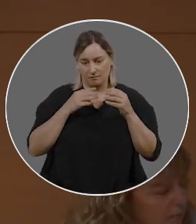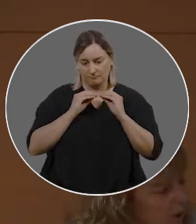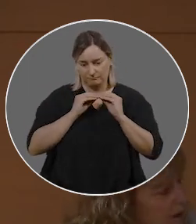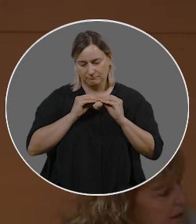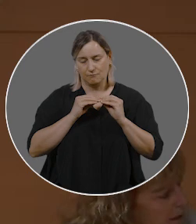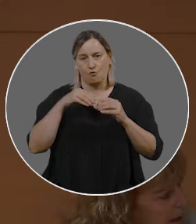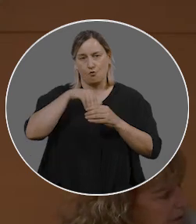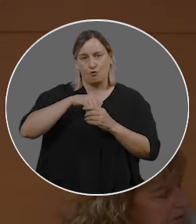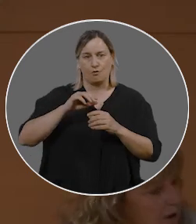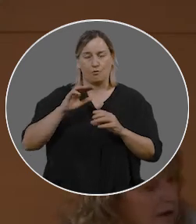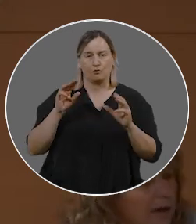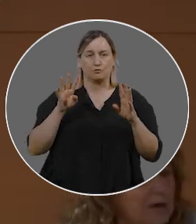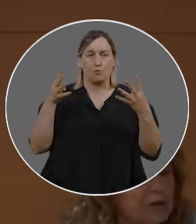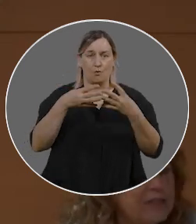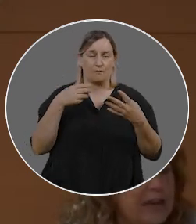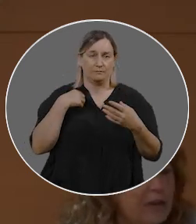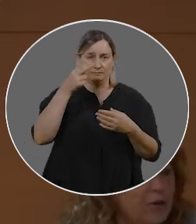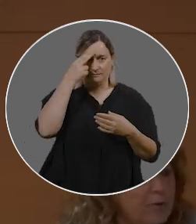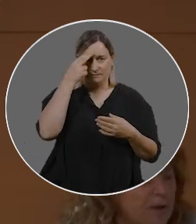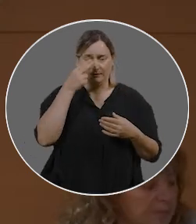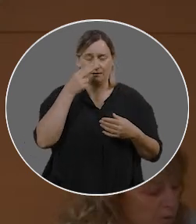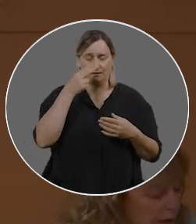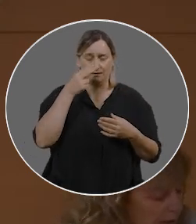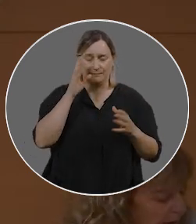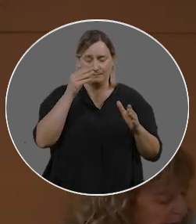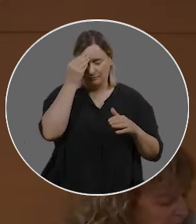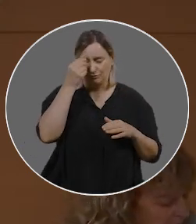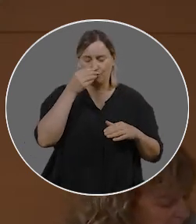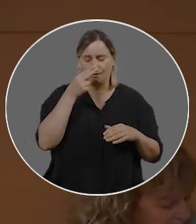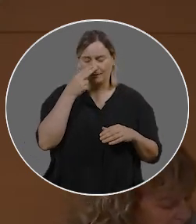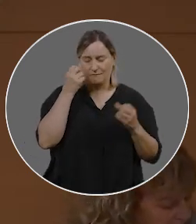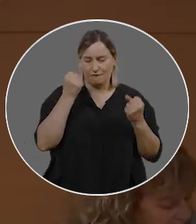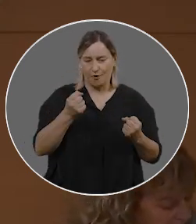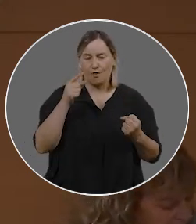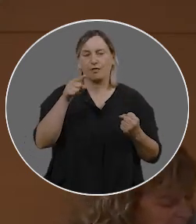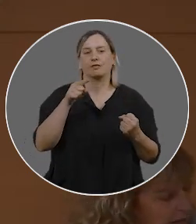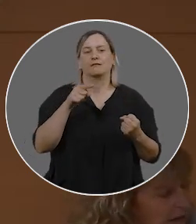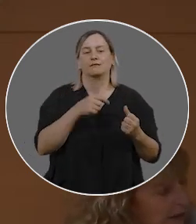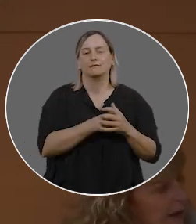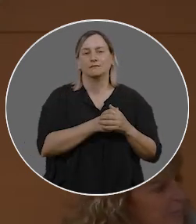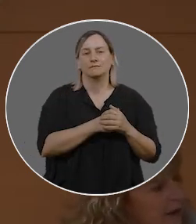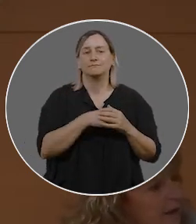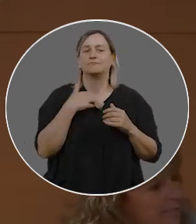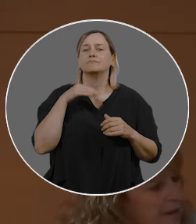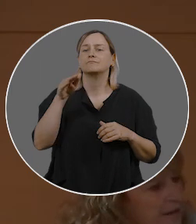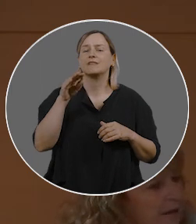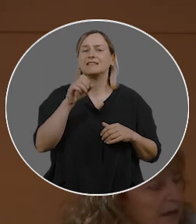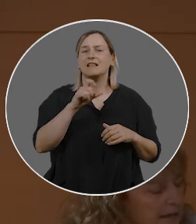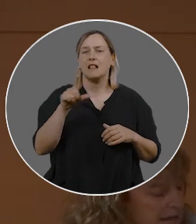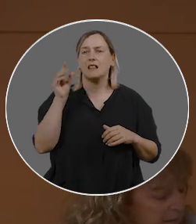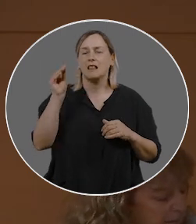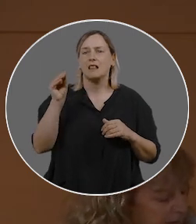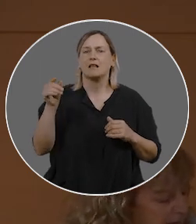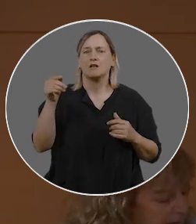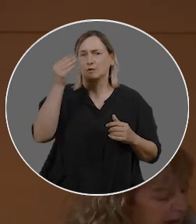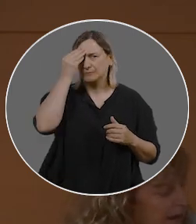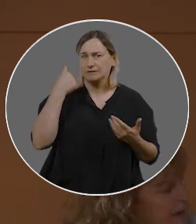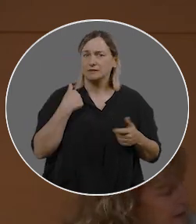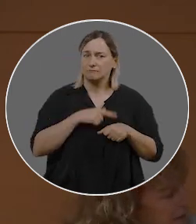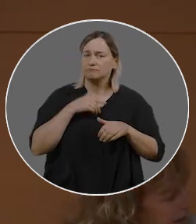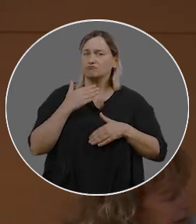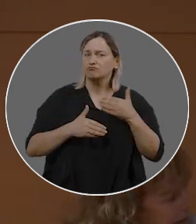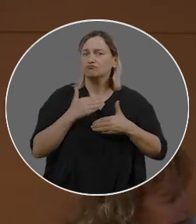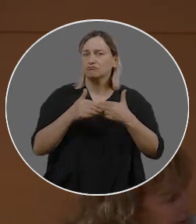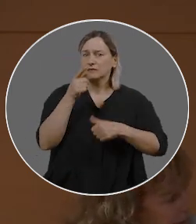estat molt interessant, no? Aleshores, clar, jo li volia preguntar a la Meritxell si realment ella pensa que estem avançant